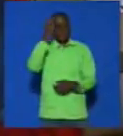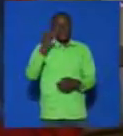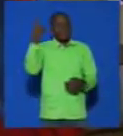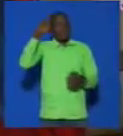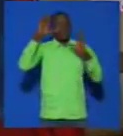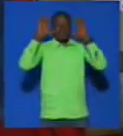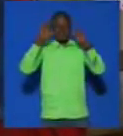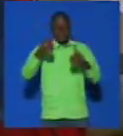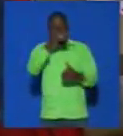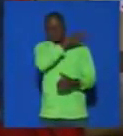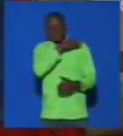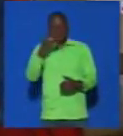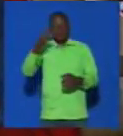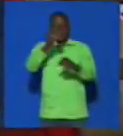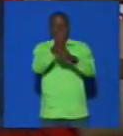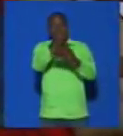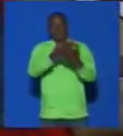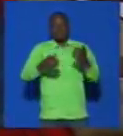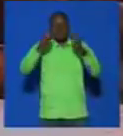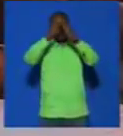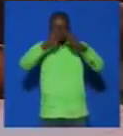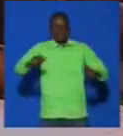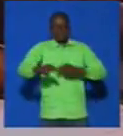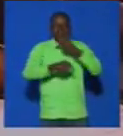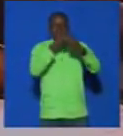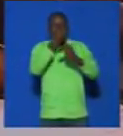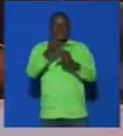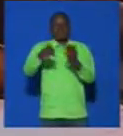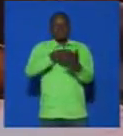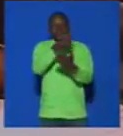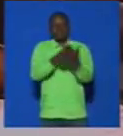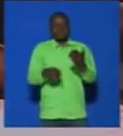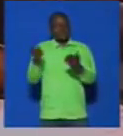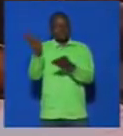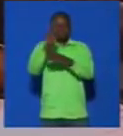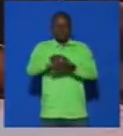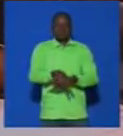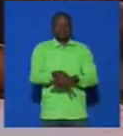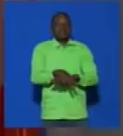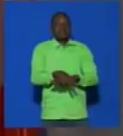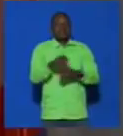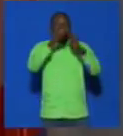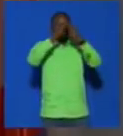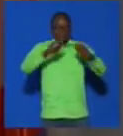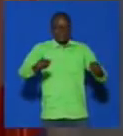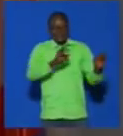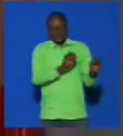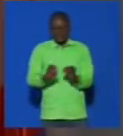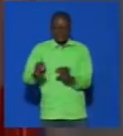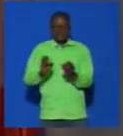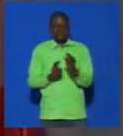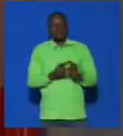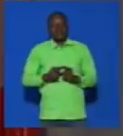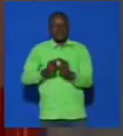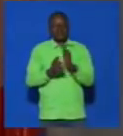musulmane peine pas à cet atelier national sur la radicalisation et l'extrémisme violent l atelier organisé par l'union fraternelle